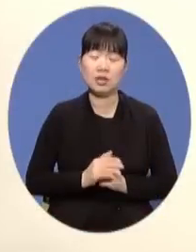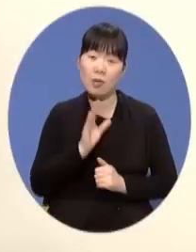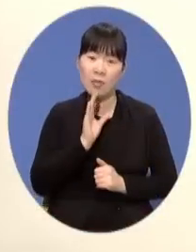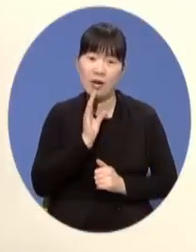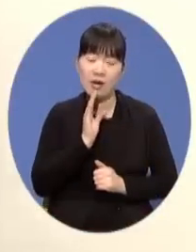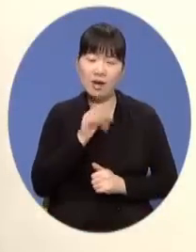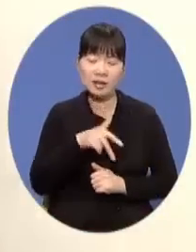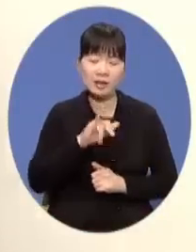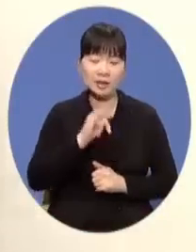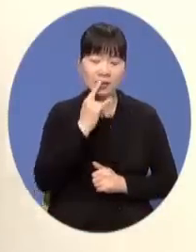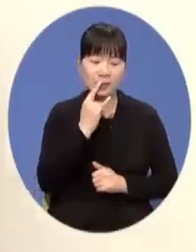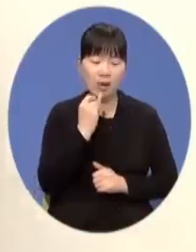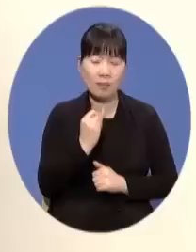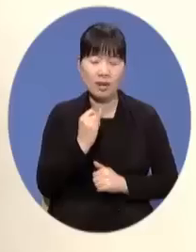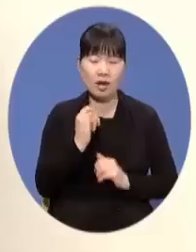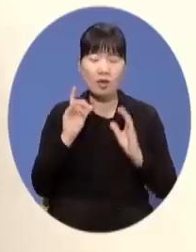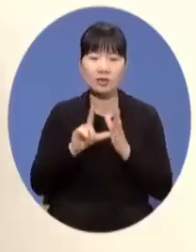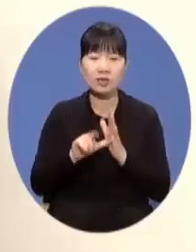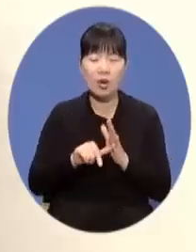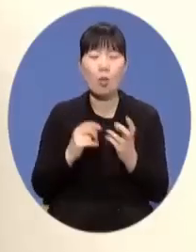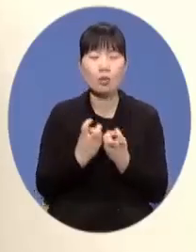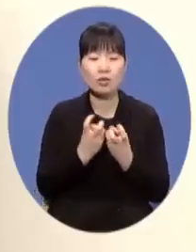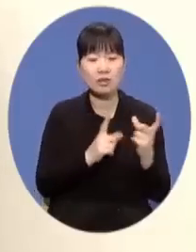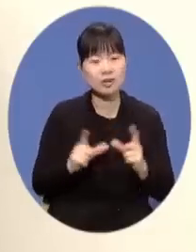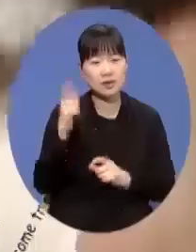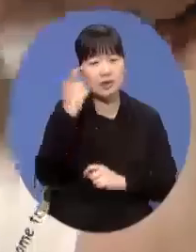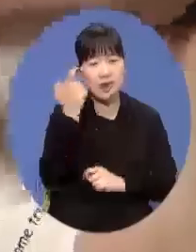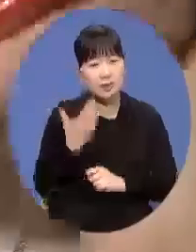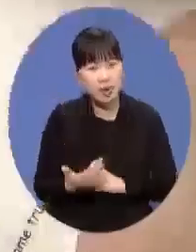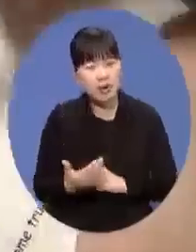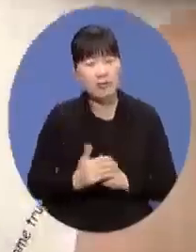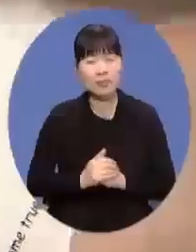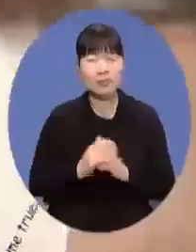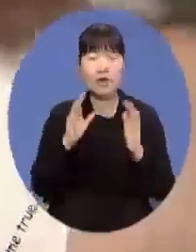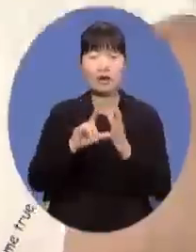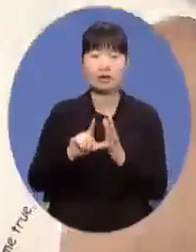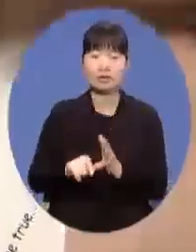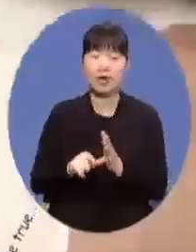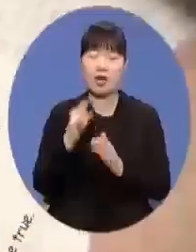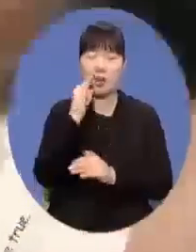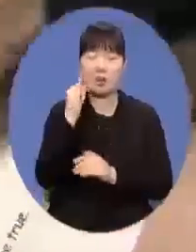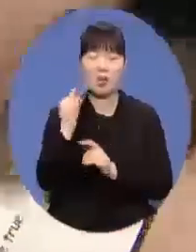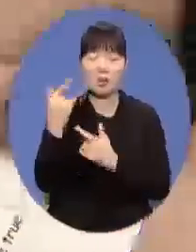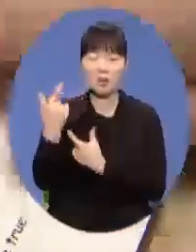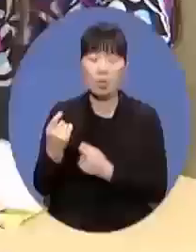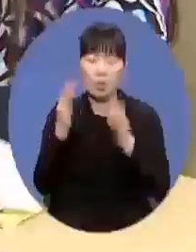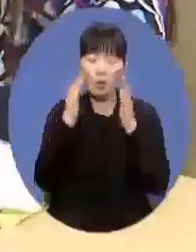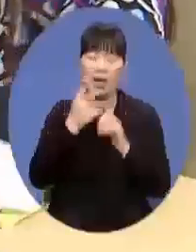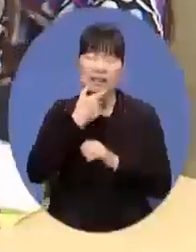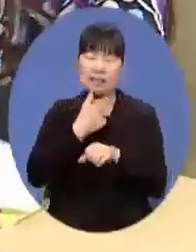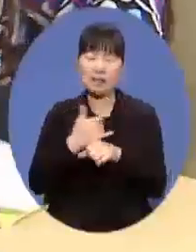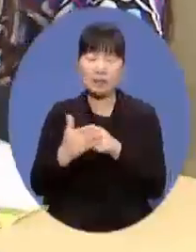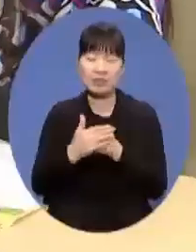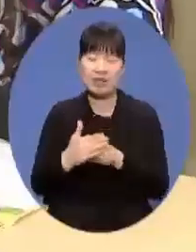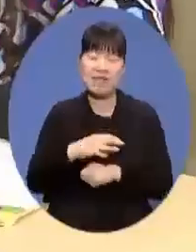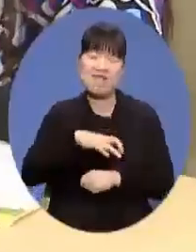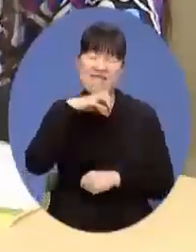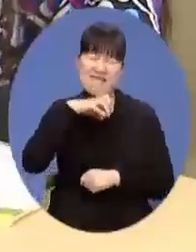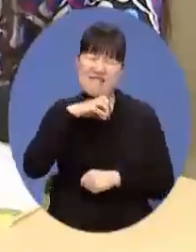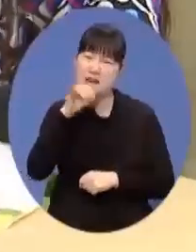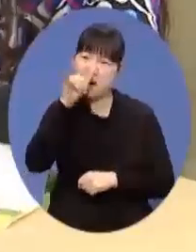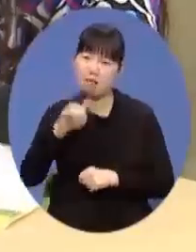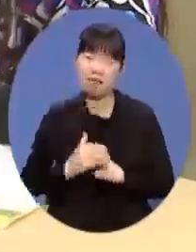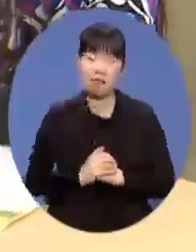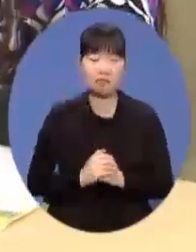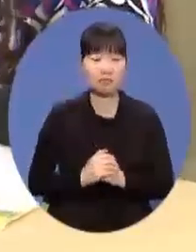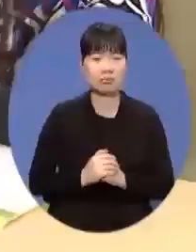그렇다면 지원이 엄마는 어떤 어린 시절을 보냈을까요? 어린 시절 엄마도 공부하기 싫어 투정을 부리던 때가